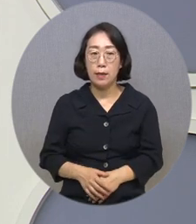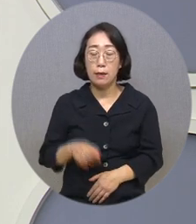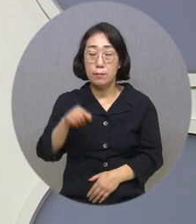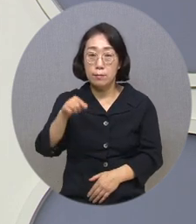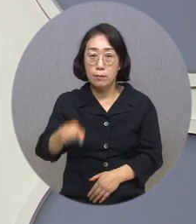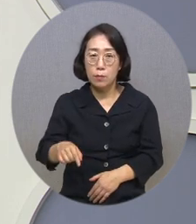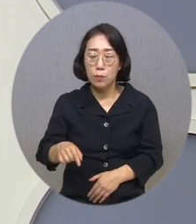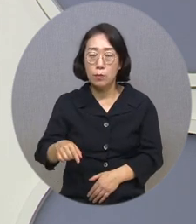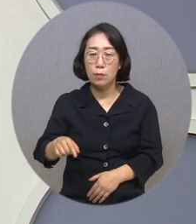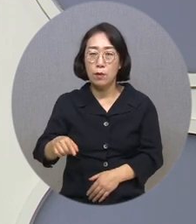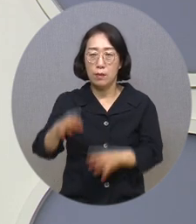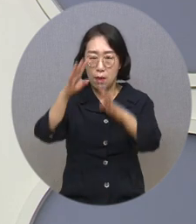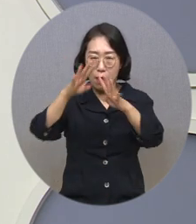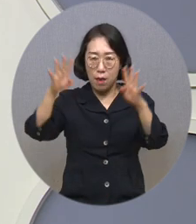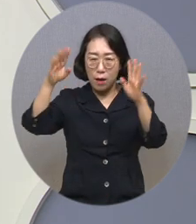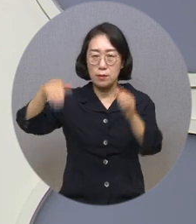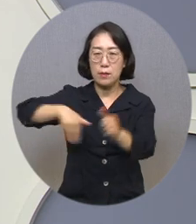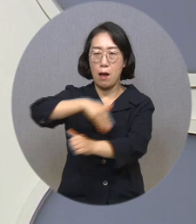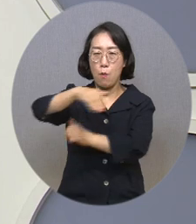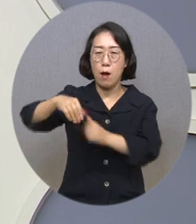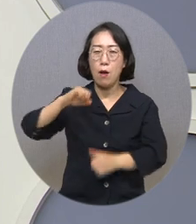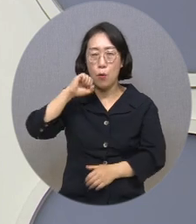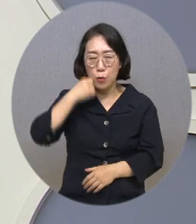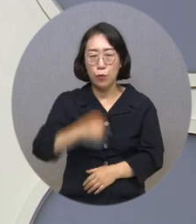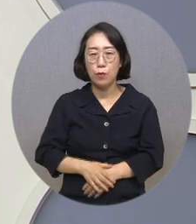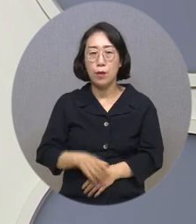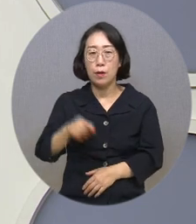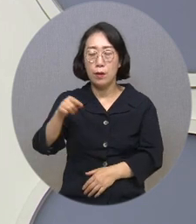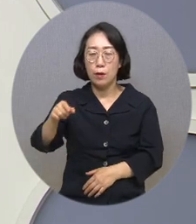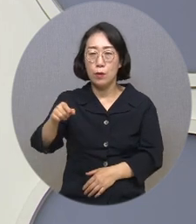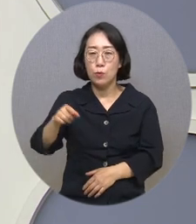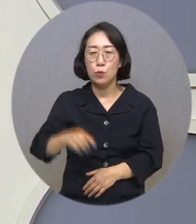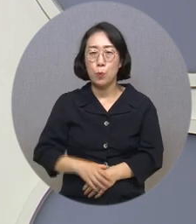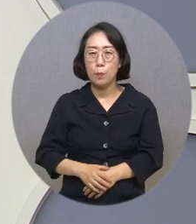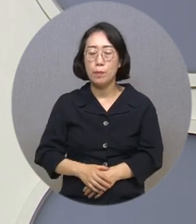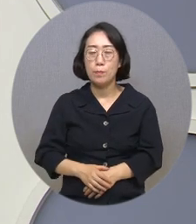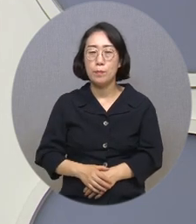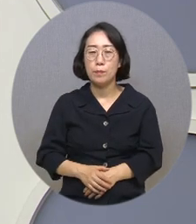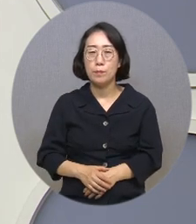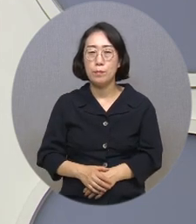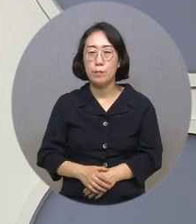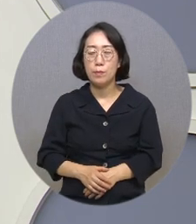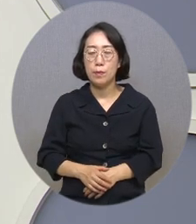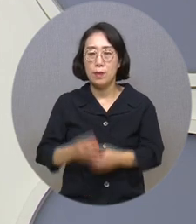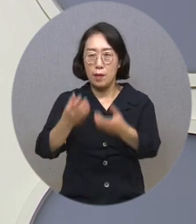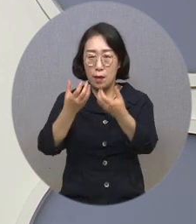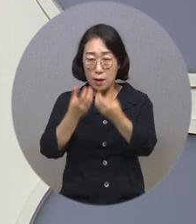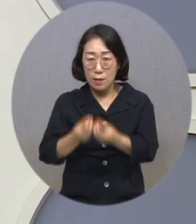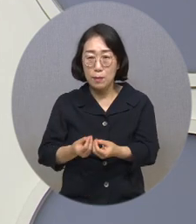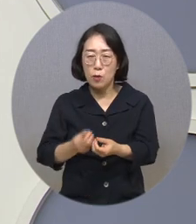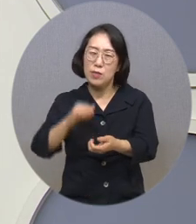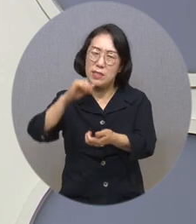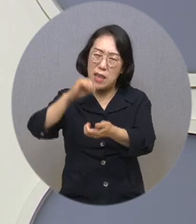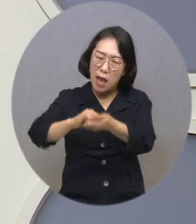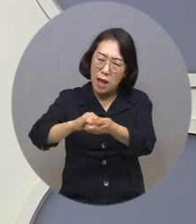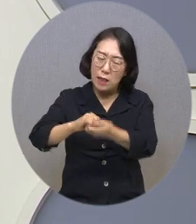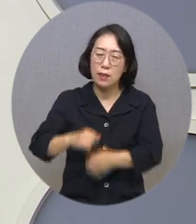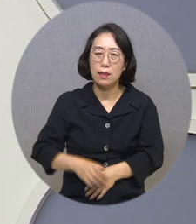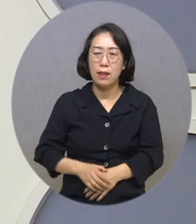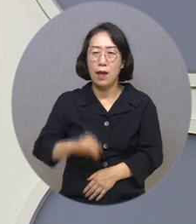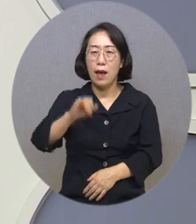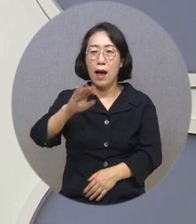있었습니다. 그걸 이제 대학에서는 보통 제한대학이라고 그럽니다. 그러니까 나라로 말하면 IMF 걸리듯이